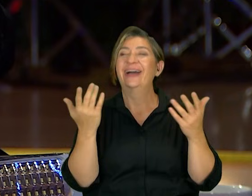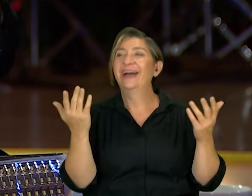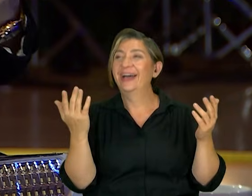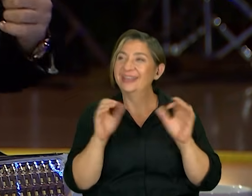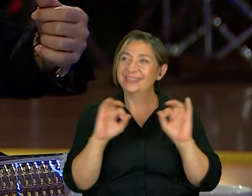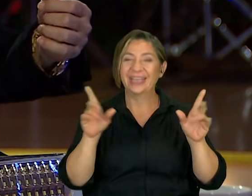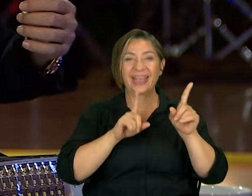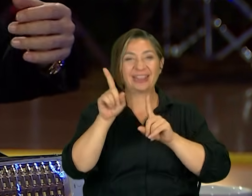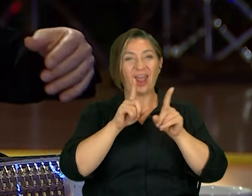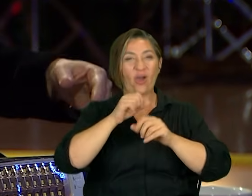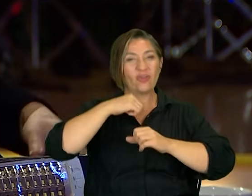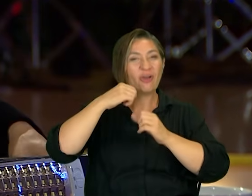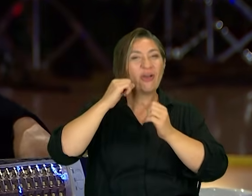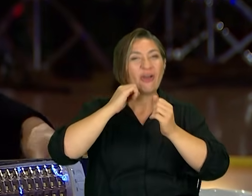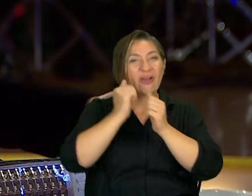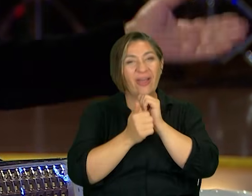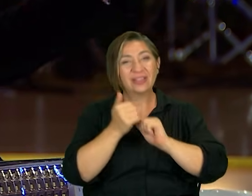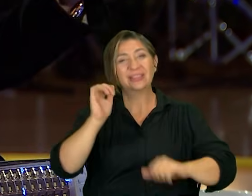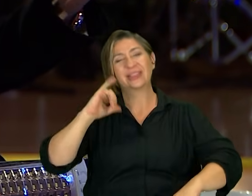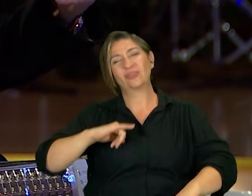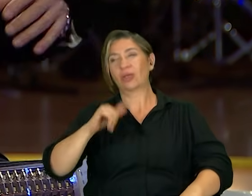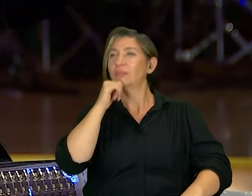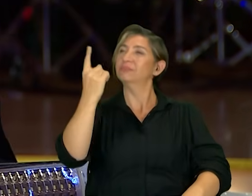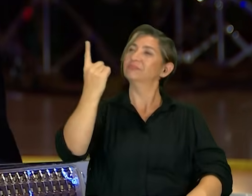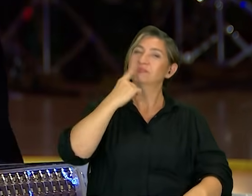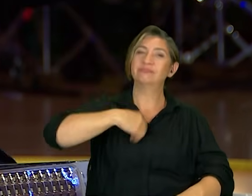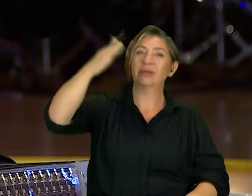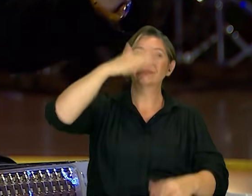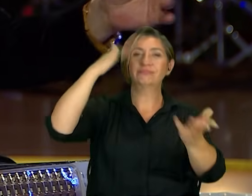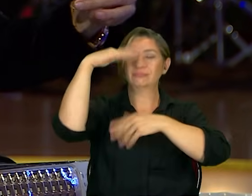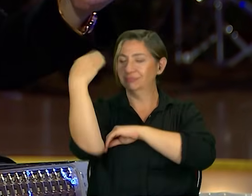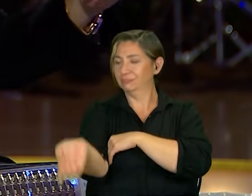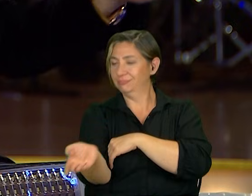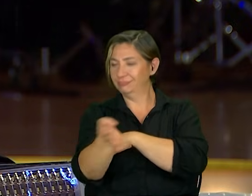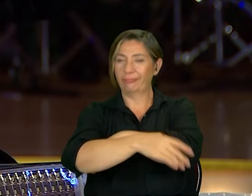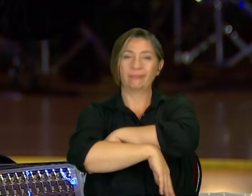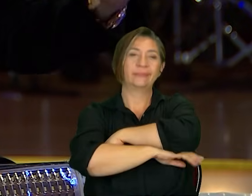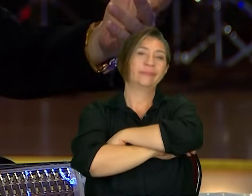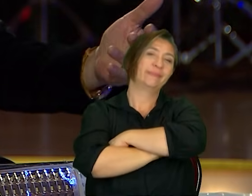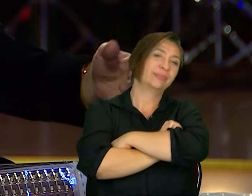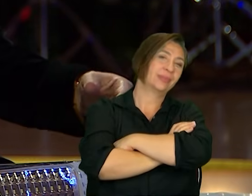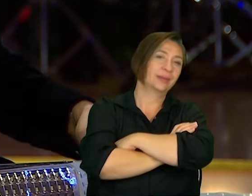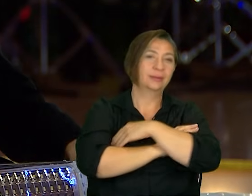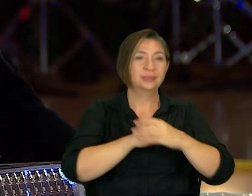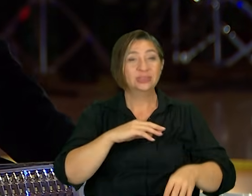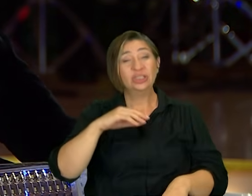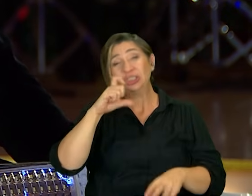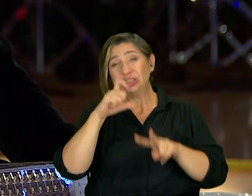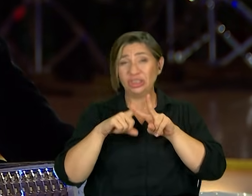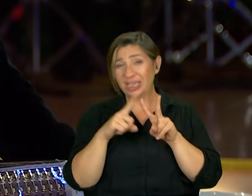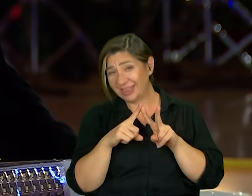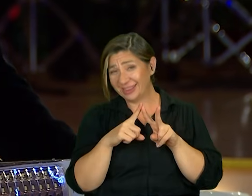sürekli internete şey video koyuyor. Mesela bu dinleniyor. Birisi ona saldırıyor. Çat küt adamı hallediyor bir yer. Sonra da bunu bir...